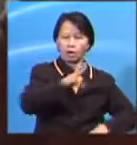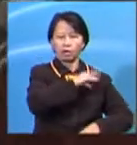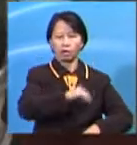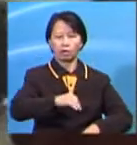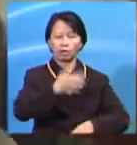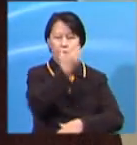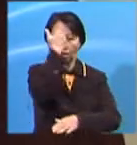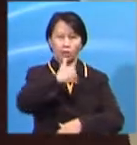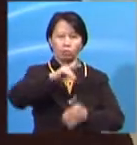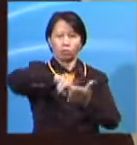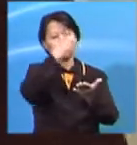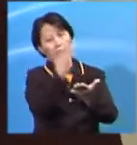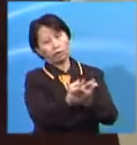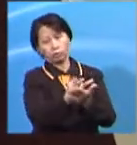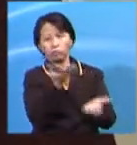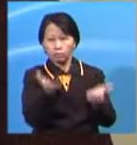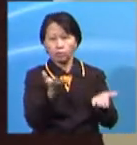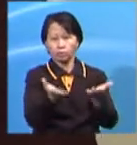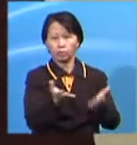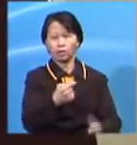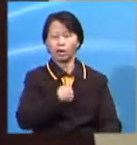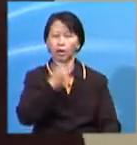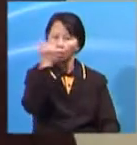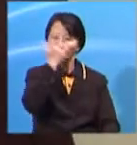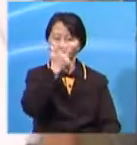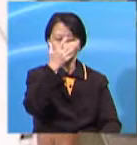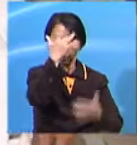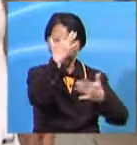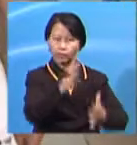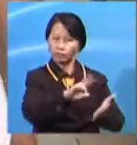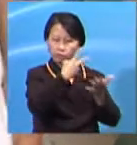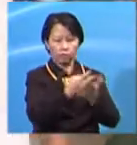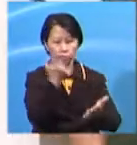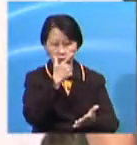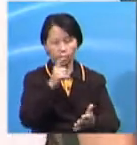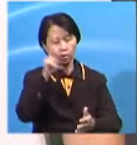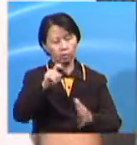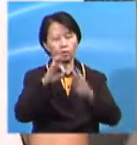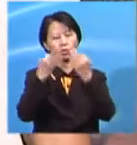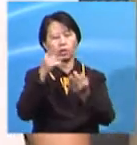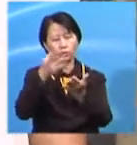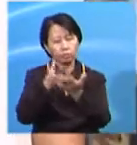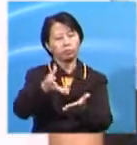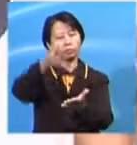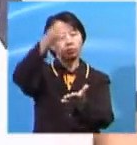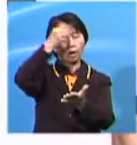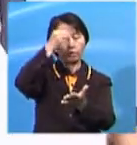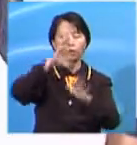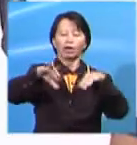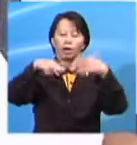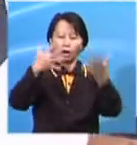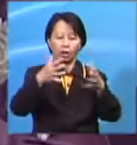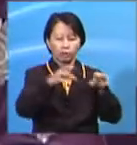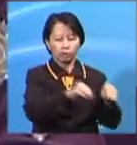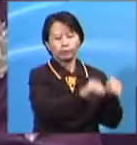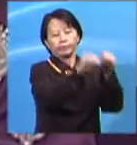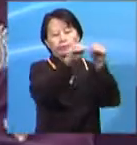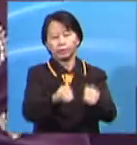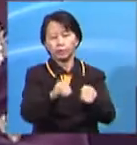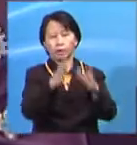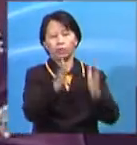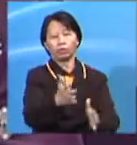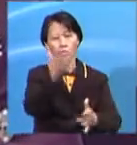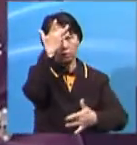pesakit strok boleh jatuh. Ya? Kita tak mahu pesakit strok jatuh. Jadi dia kena belajar dengan pemulihan bagaimana untuk